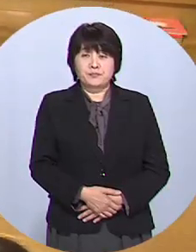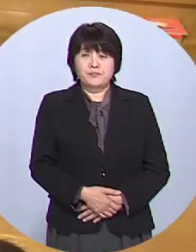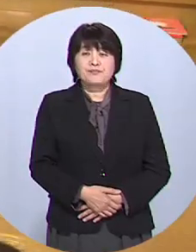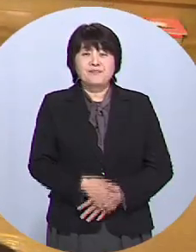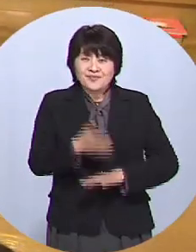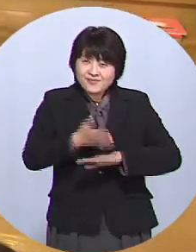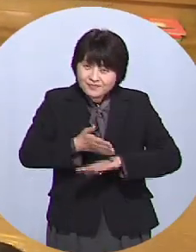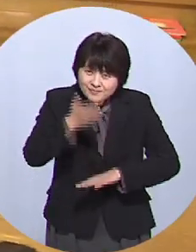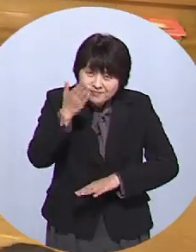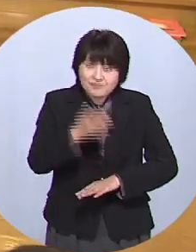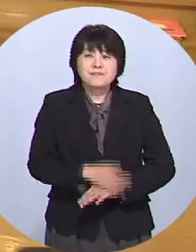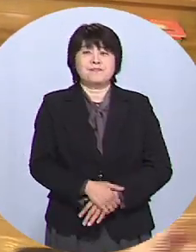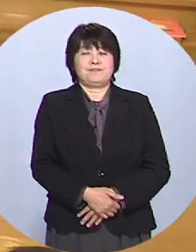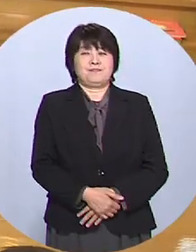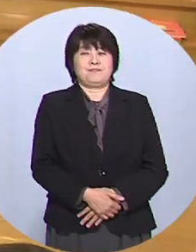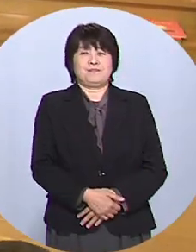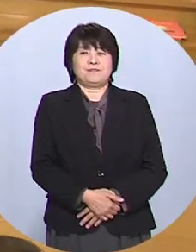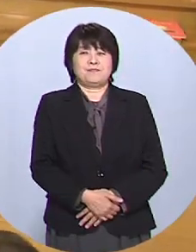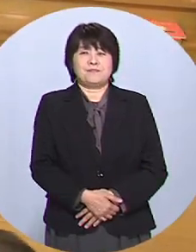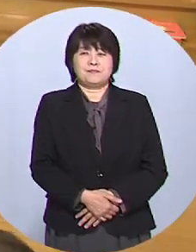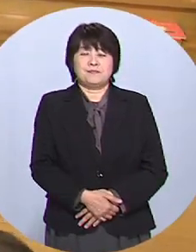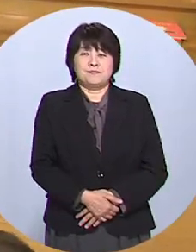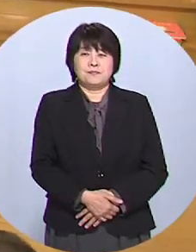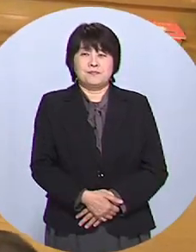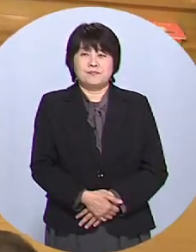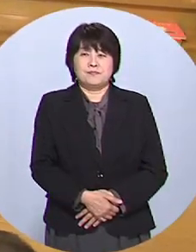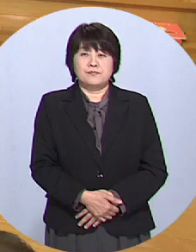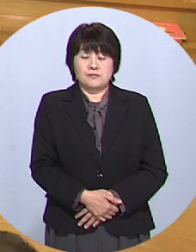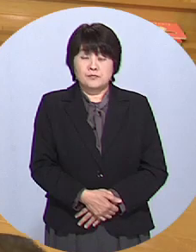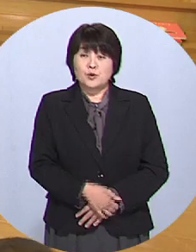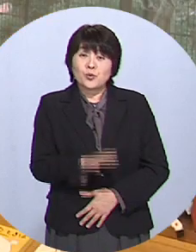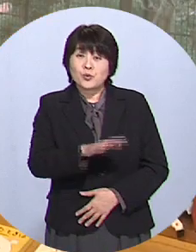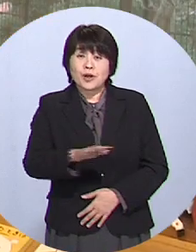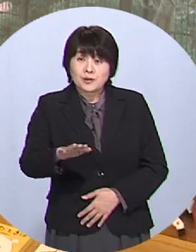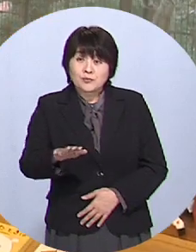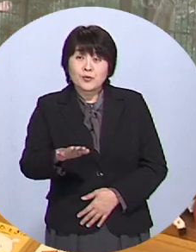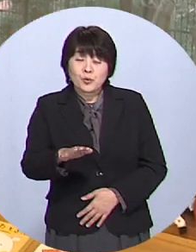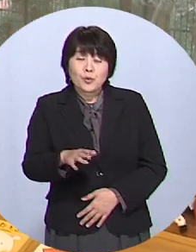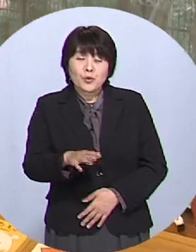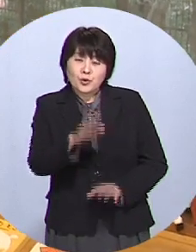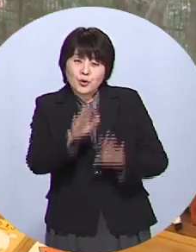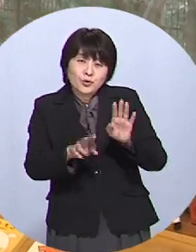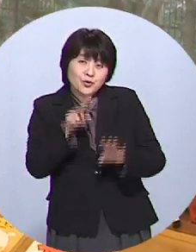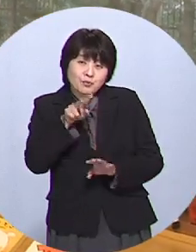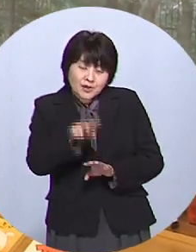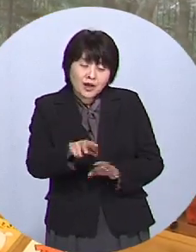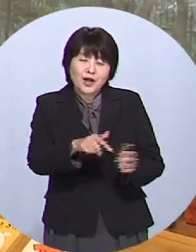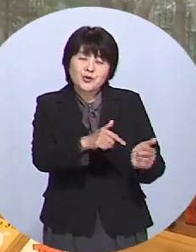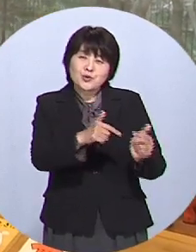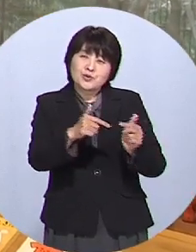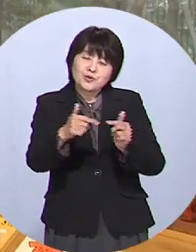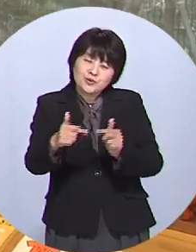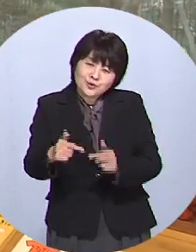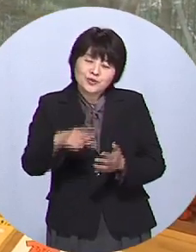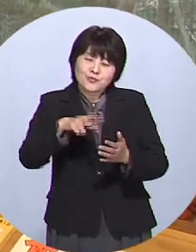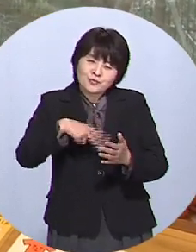ありがとうございます。 お子さんたちの様子を見ながらゆっくりと読み聞かせをしてい